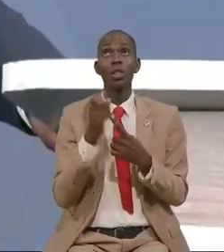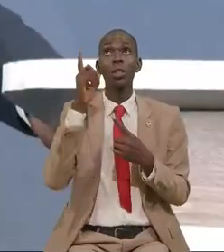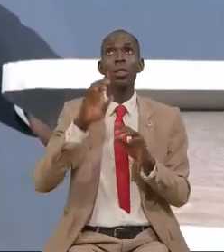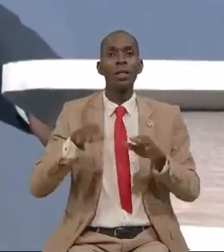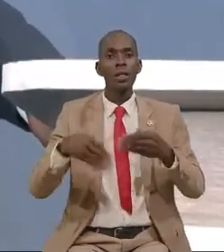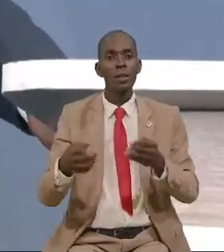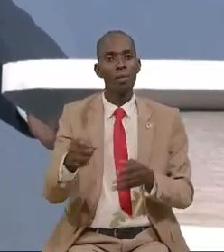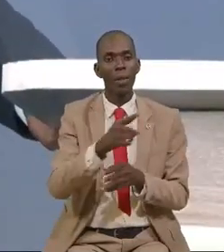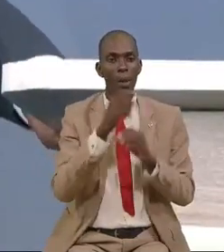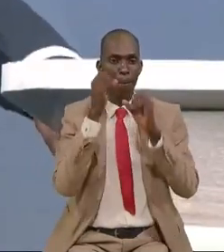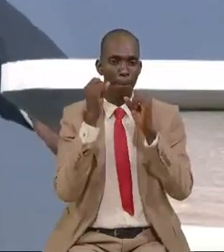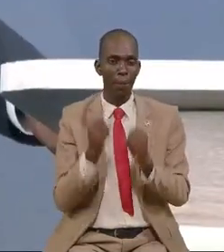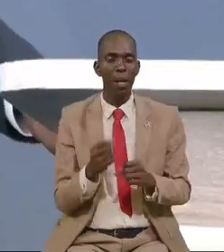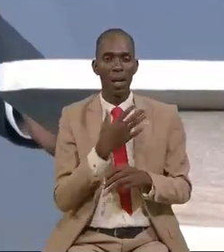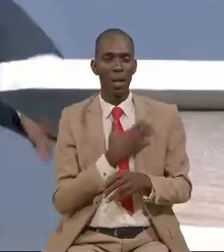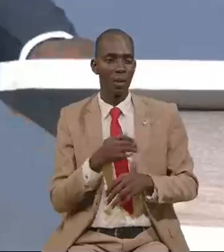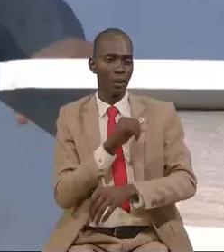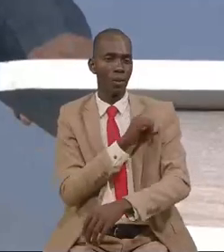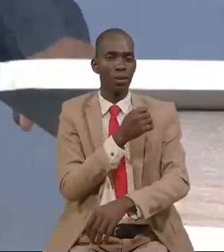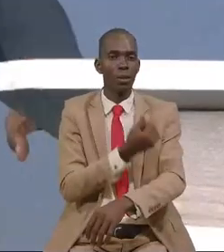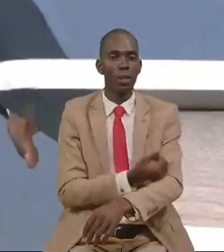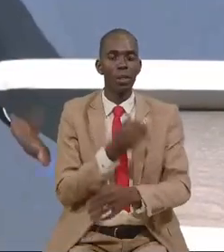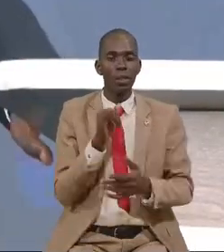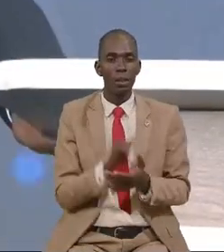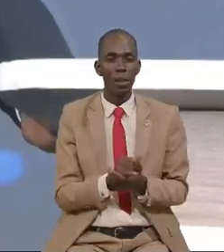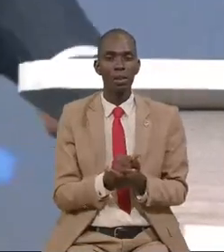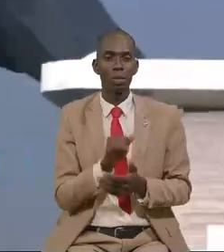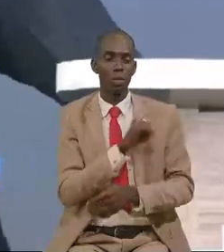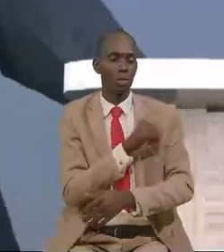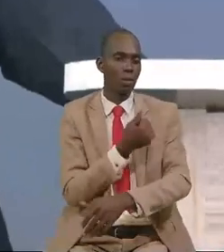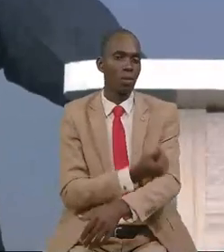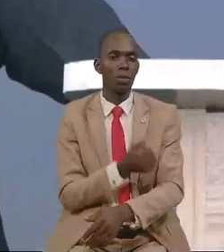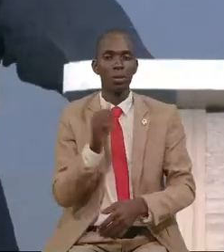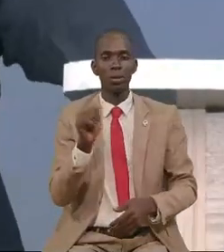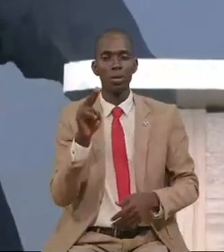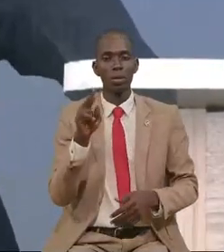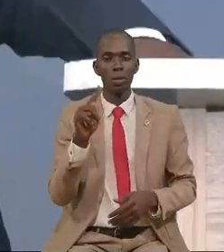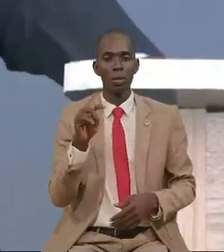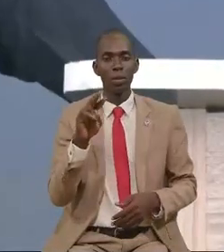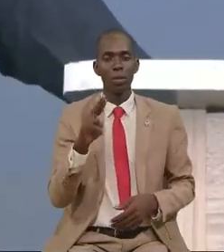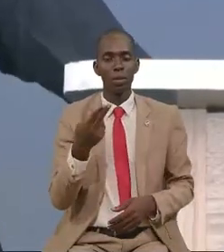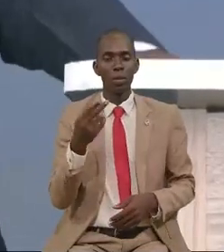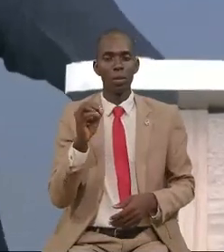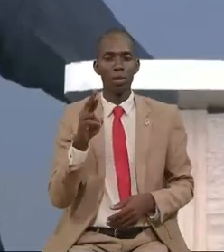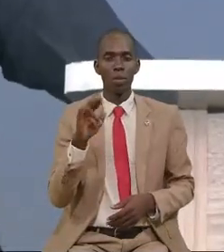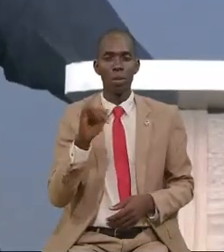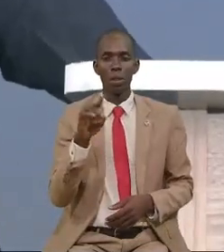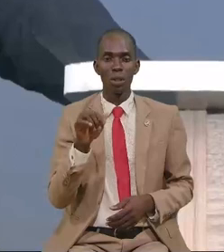pouvoir et l'autorité. Ça, c'est l'autorisation. Il les autorise.